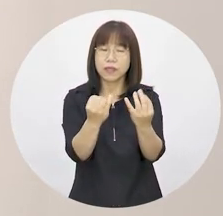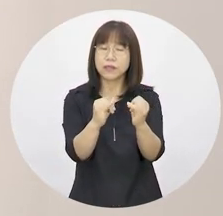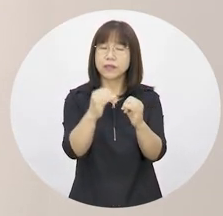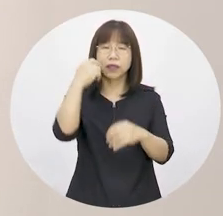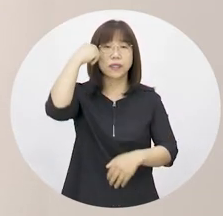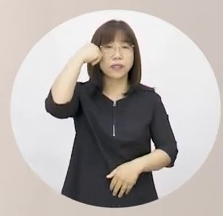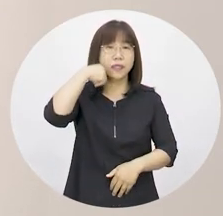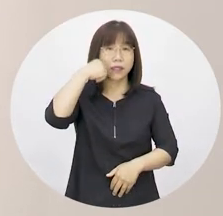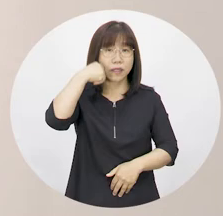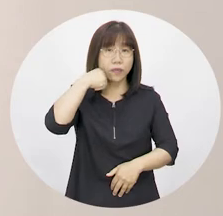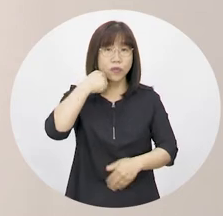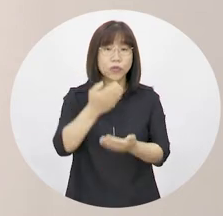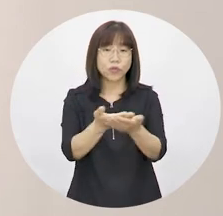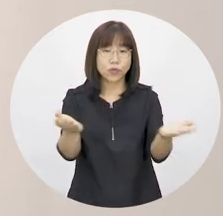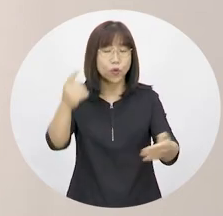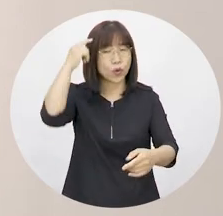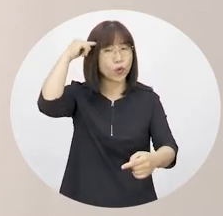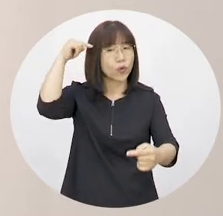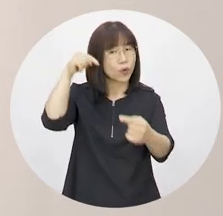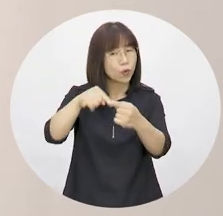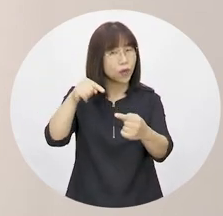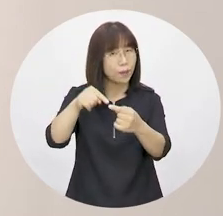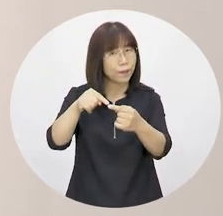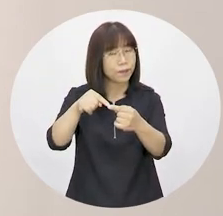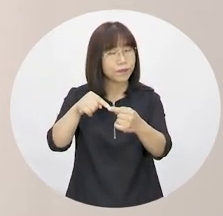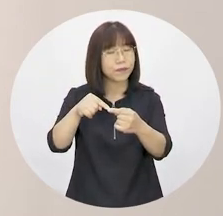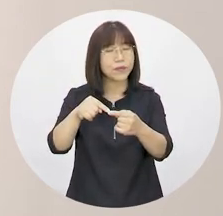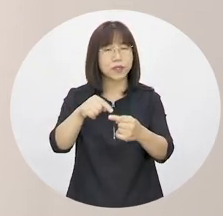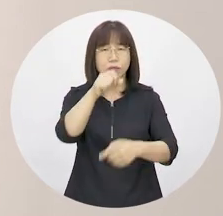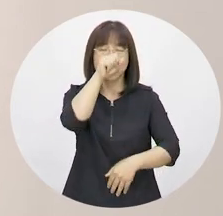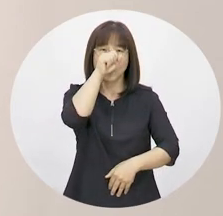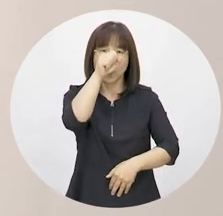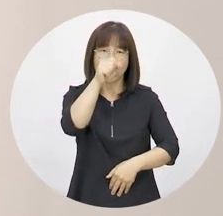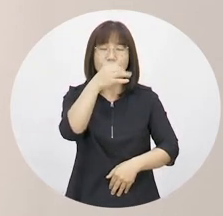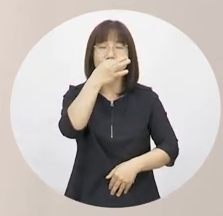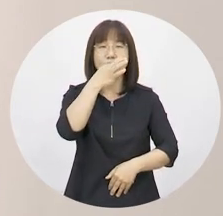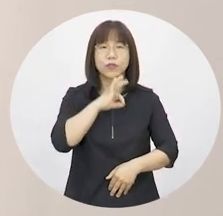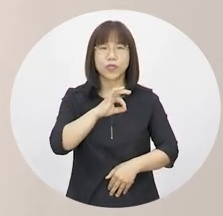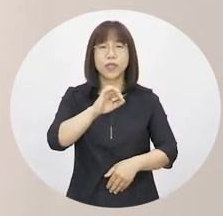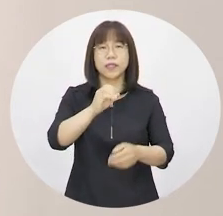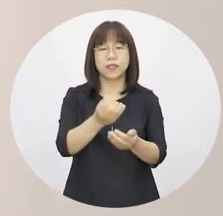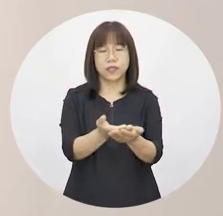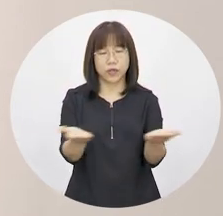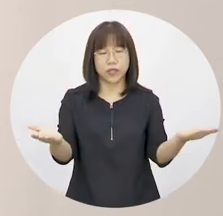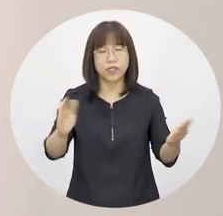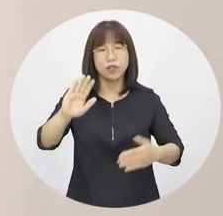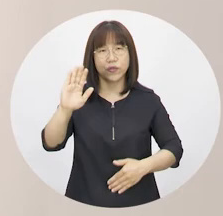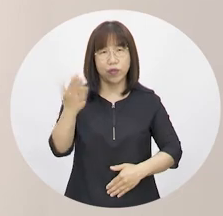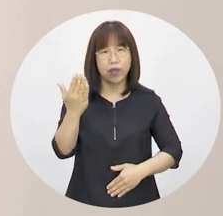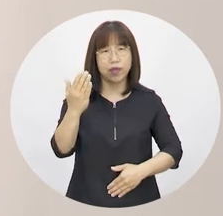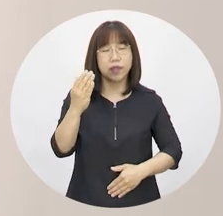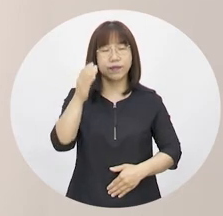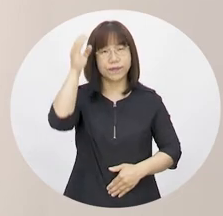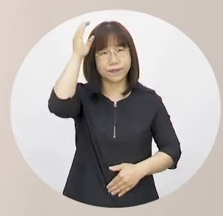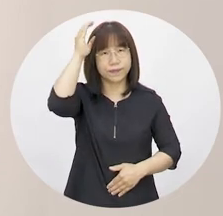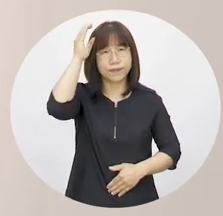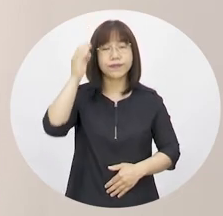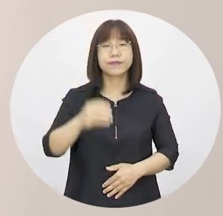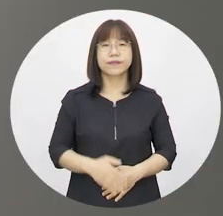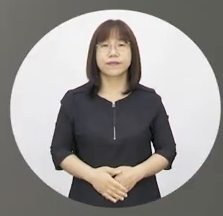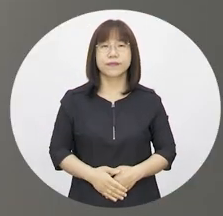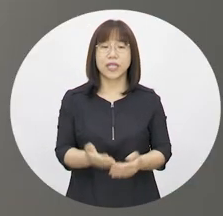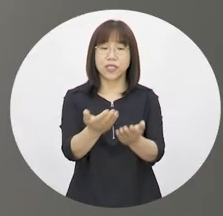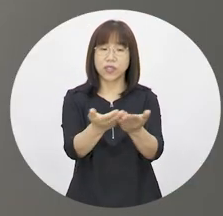많은 것을 느끼고 공감해 볼 수 있는 뜻깊은 전시가 될 것입니다